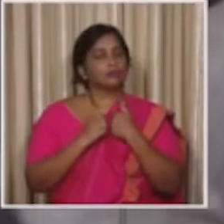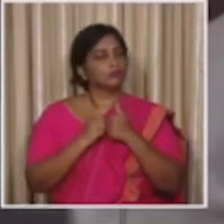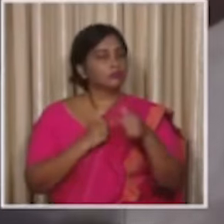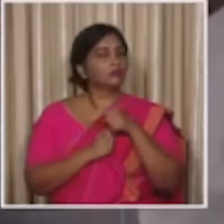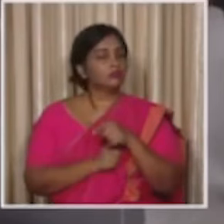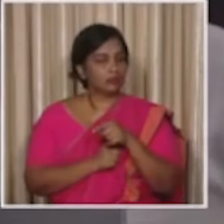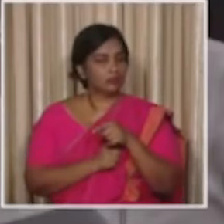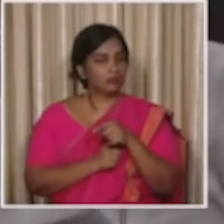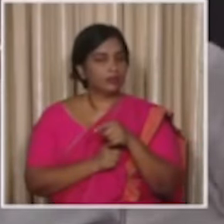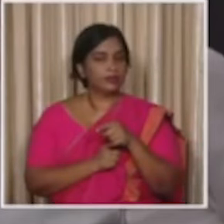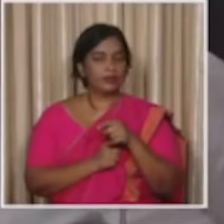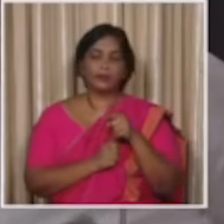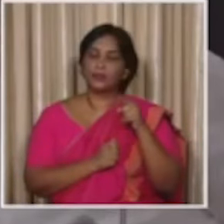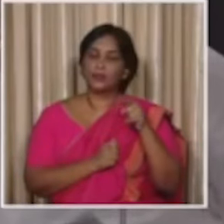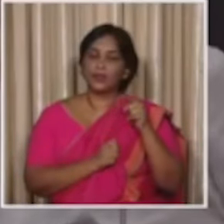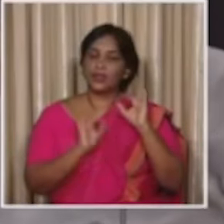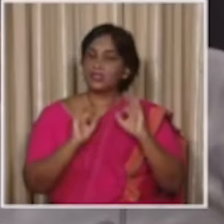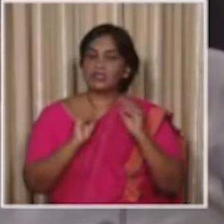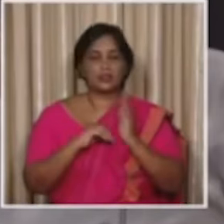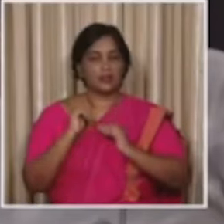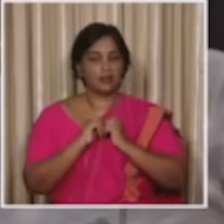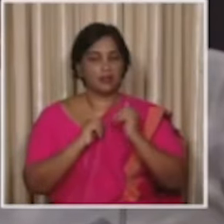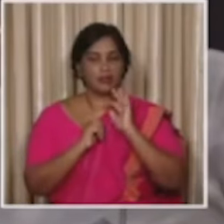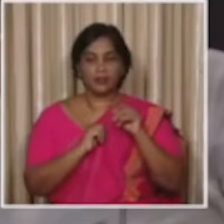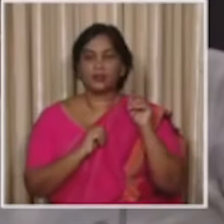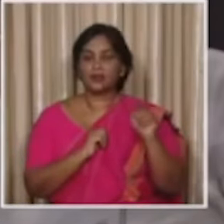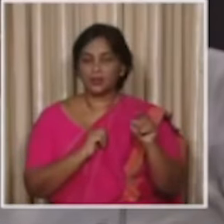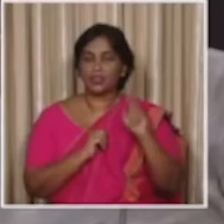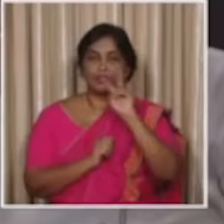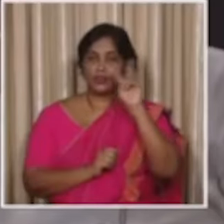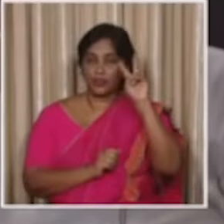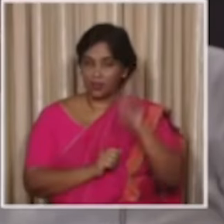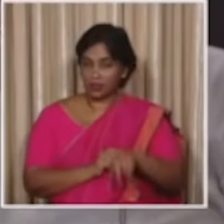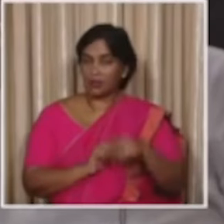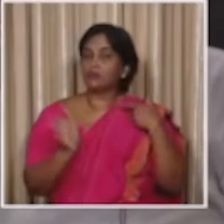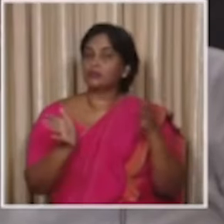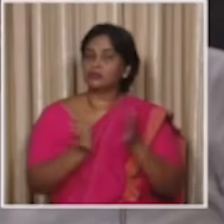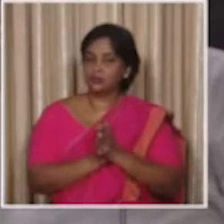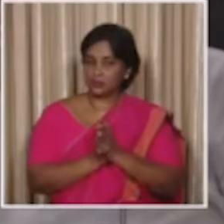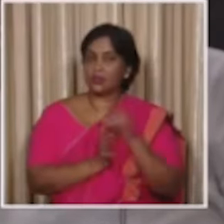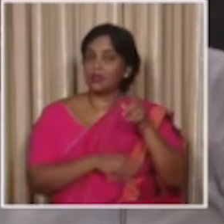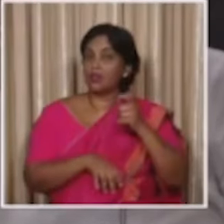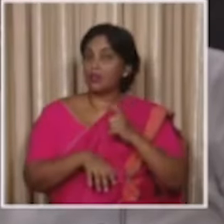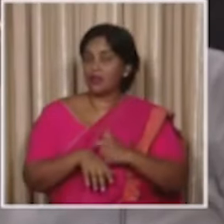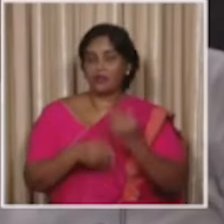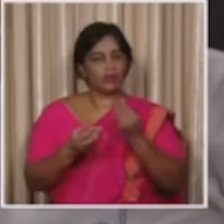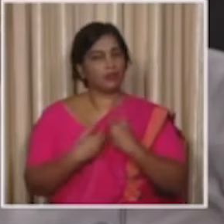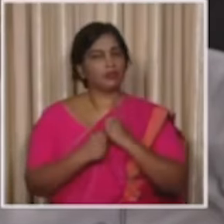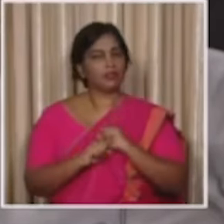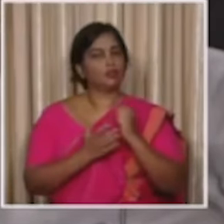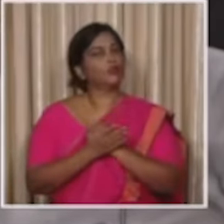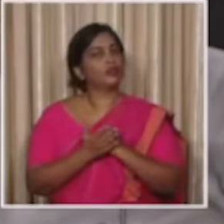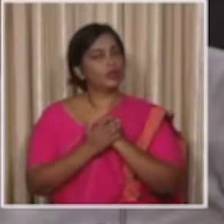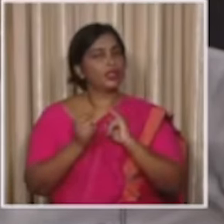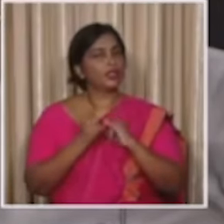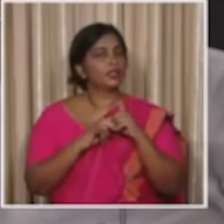ඒකේ අනිත් සාමාන්‍ය ක්‍රමවේදයට ගිහිල්ලා මේ 22,000 ඇතුළුව ඒ අවස්ථාව නොලද සියලුම